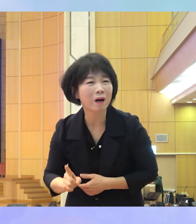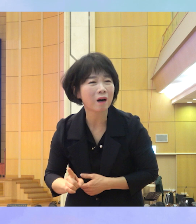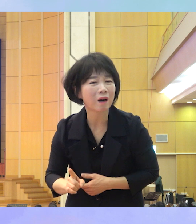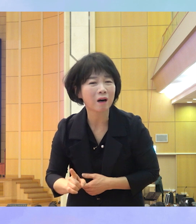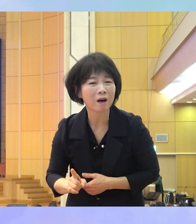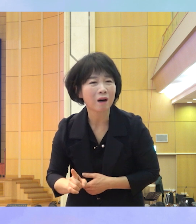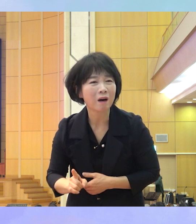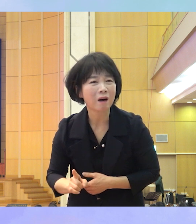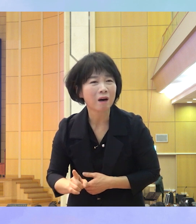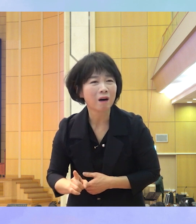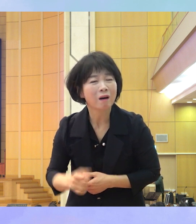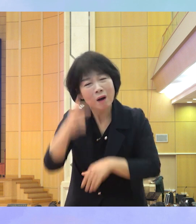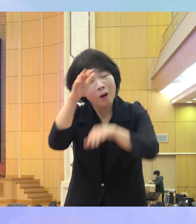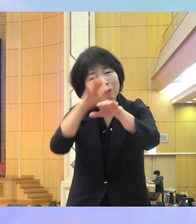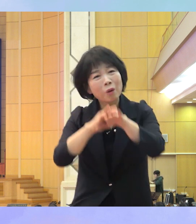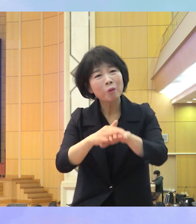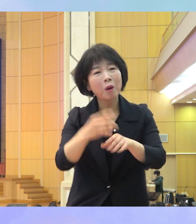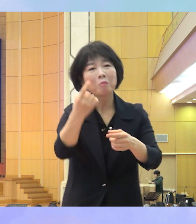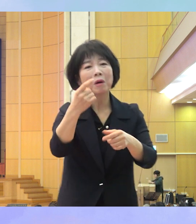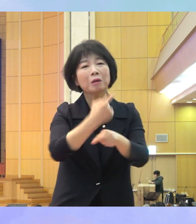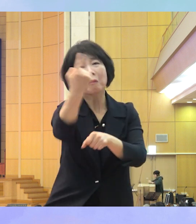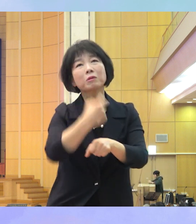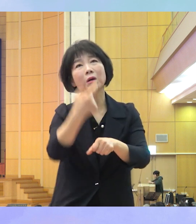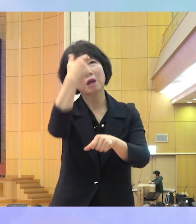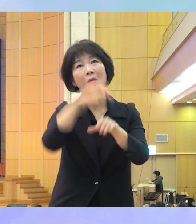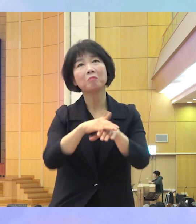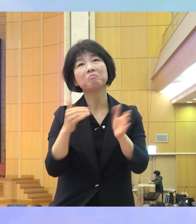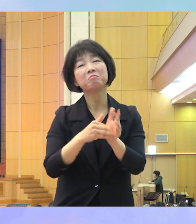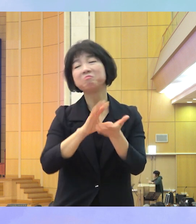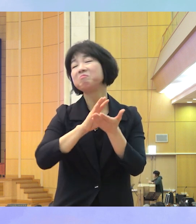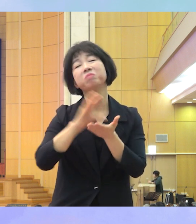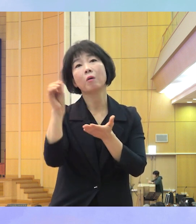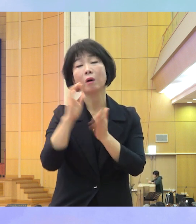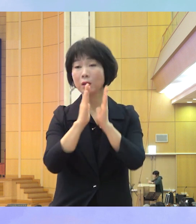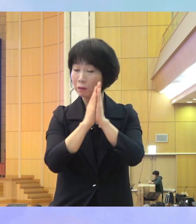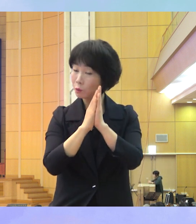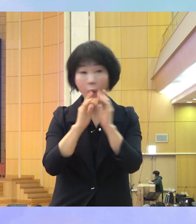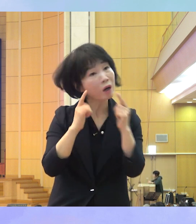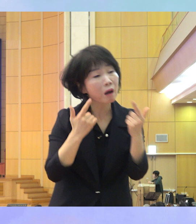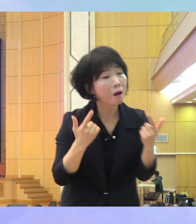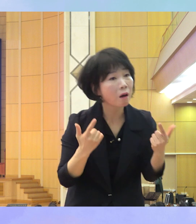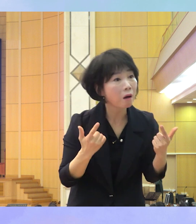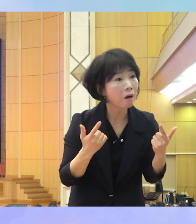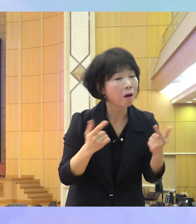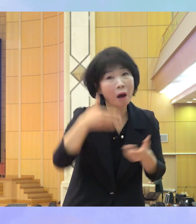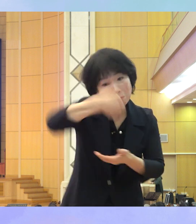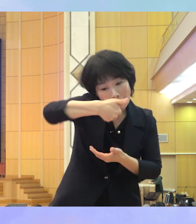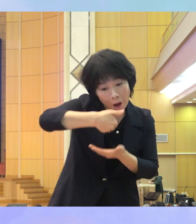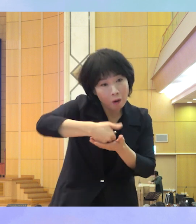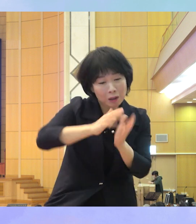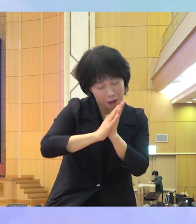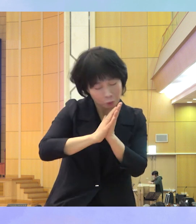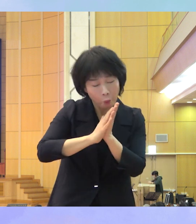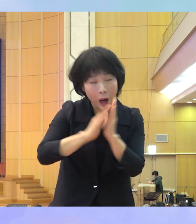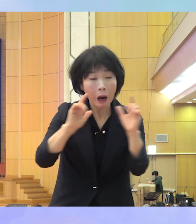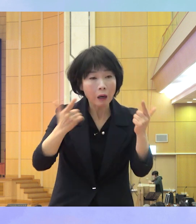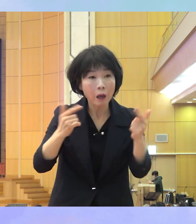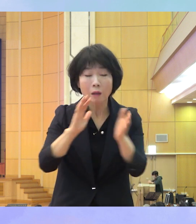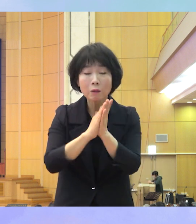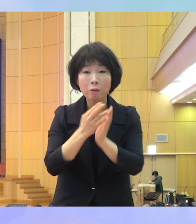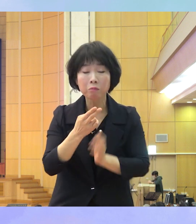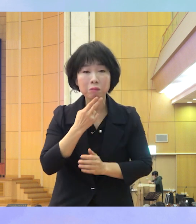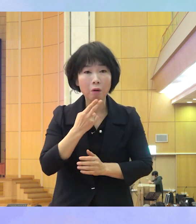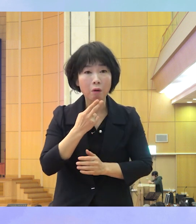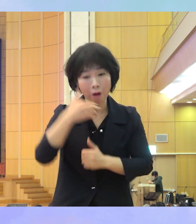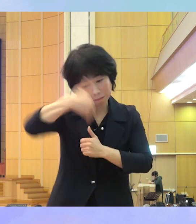안 해. 뭔 어떻게 하나님 복을 주고자 해도. 주님은 주고 싶어서 다 준비해놨는데 우리가 받을 짓을 안 해, 기도를 안 해,